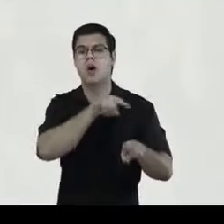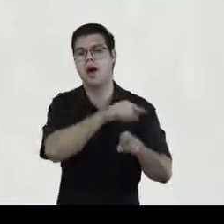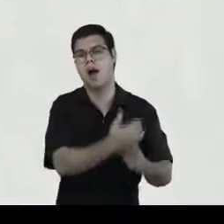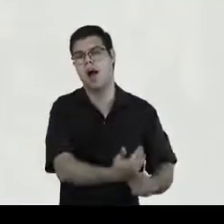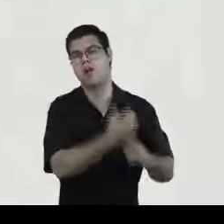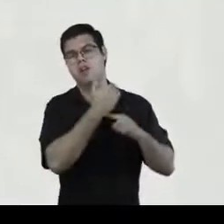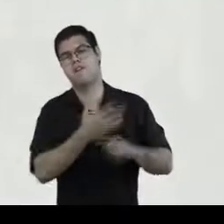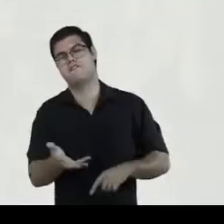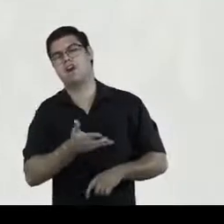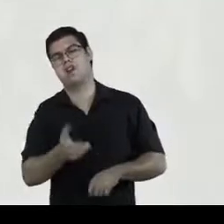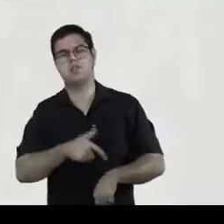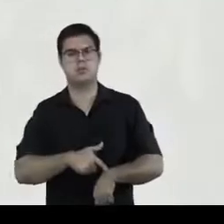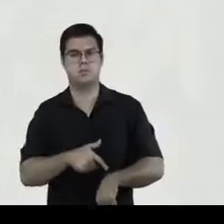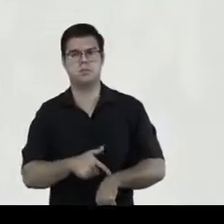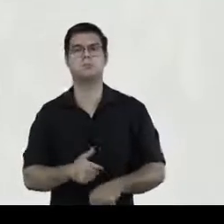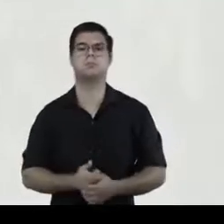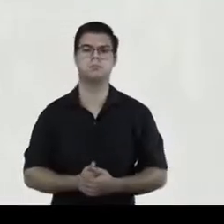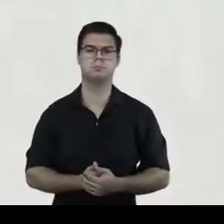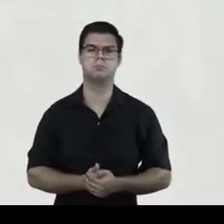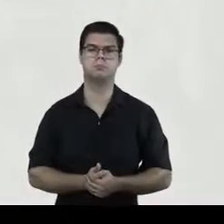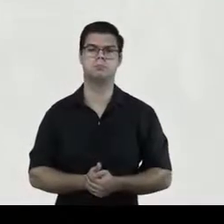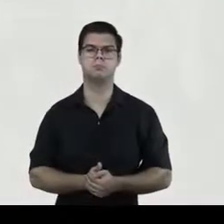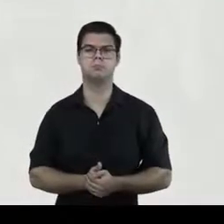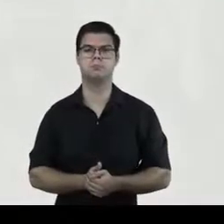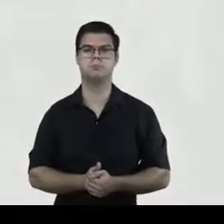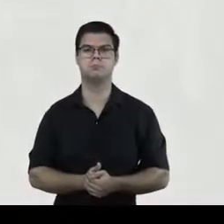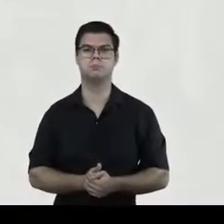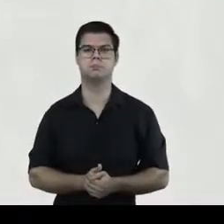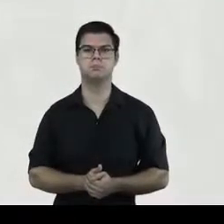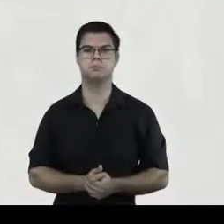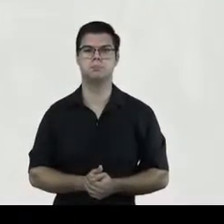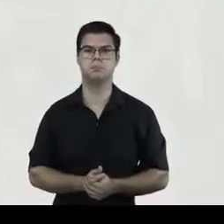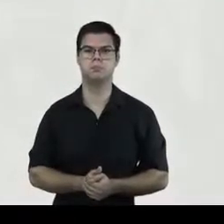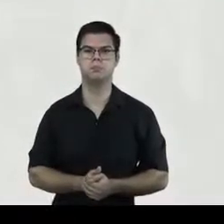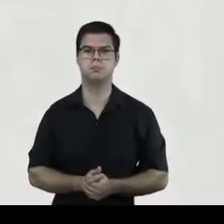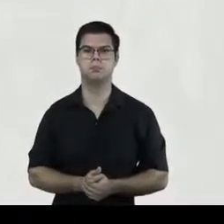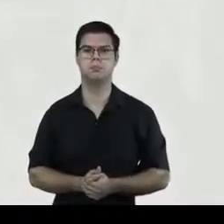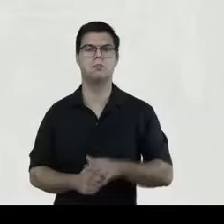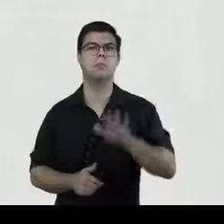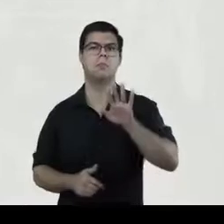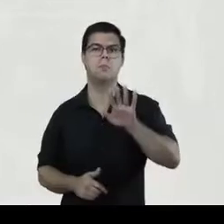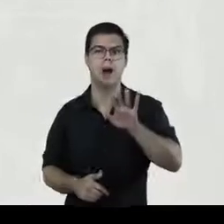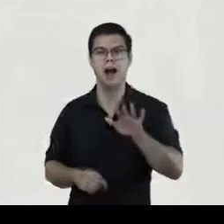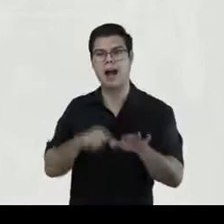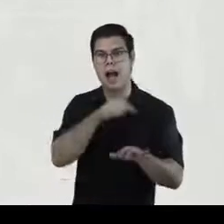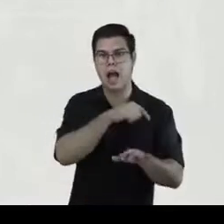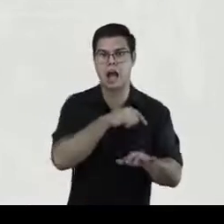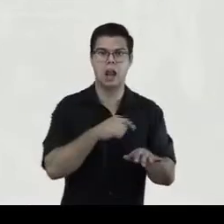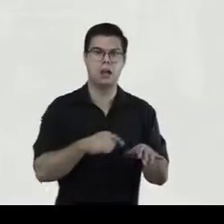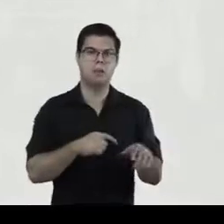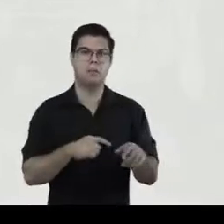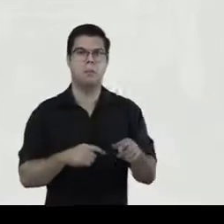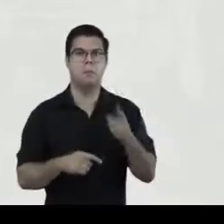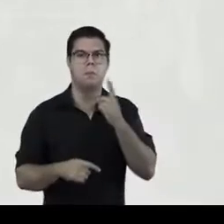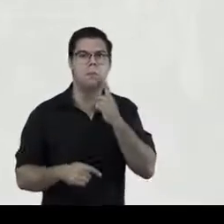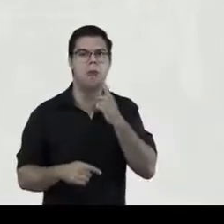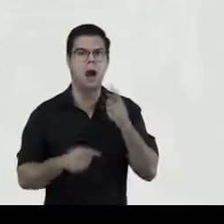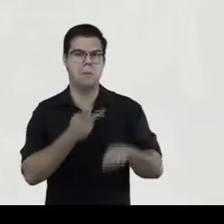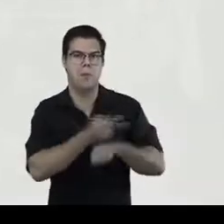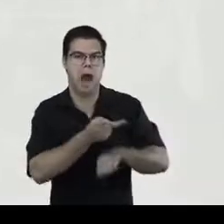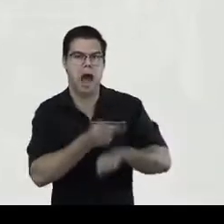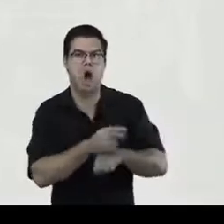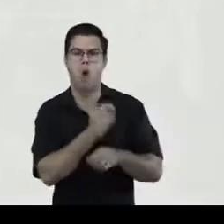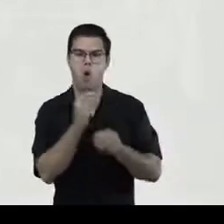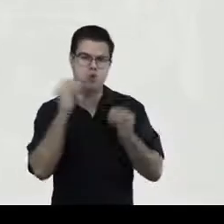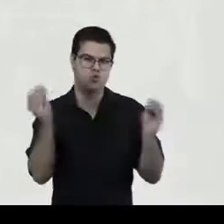Es ist aber keine Magic Bullet, das löst nicht alle Probleme, denn je mehr wir auf solche Methoden zurückgreifen, desto